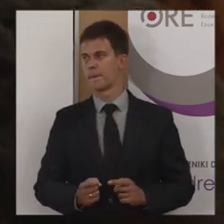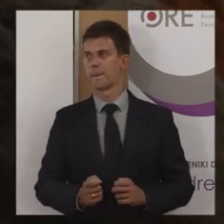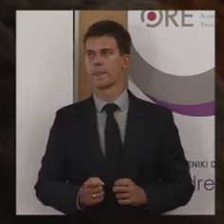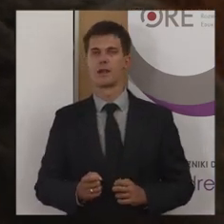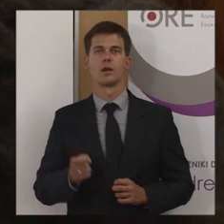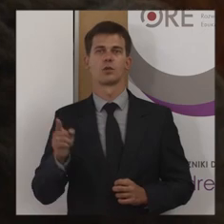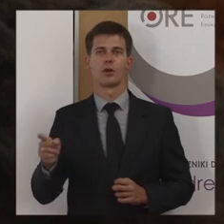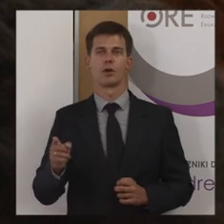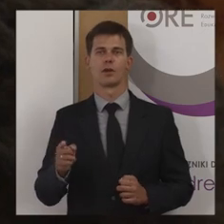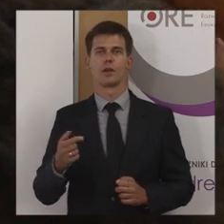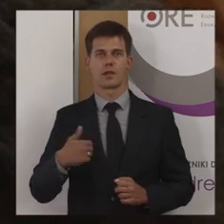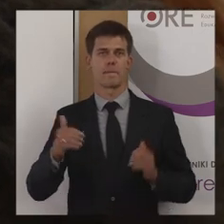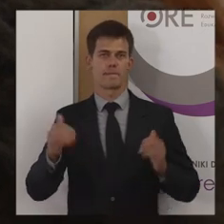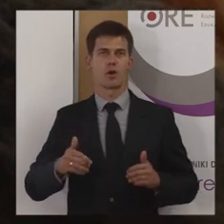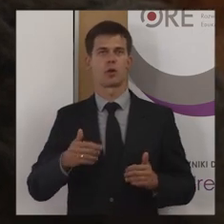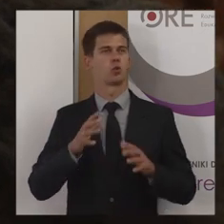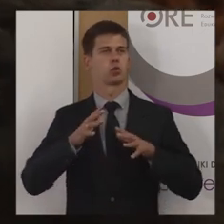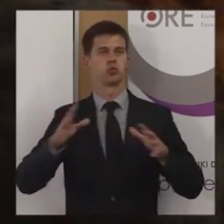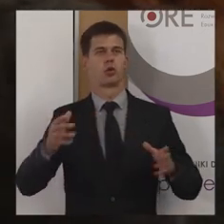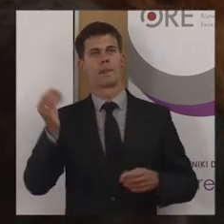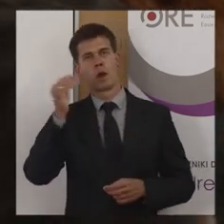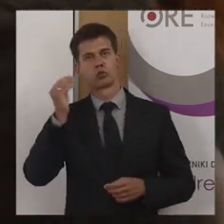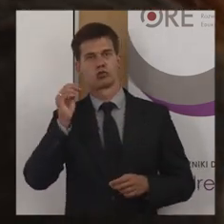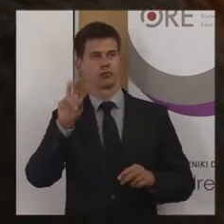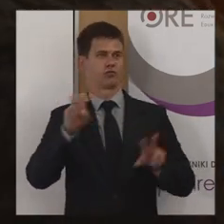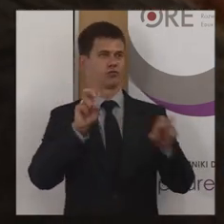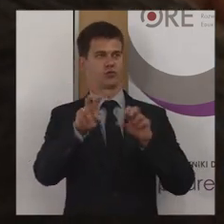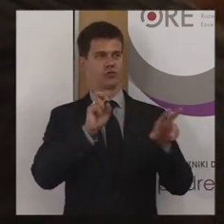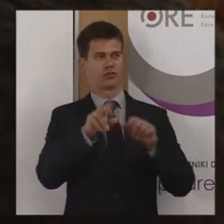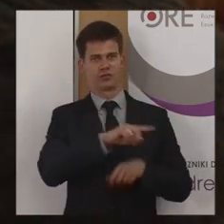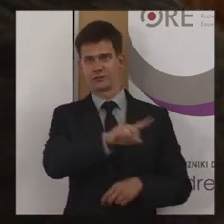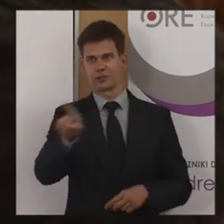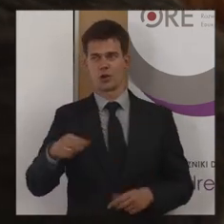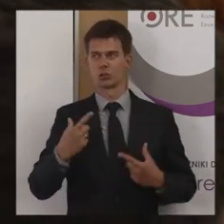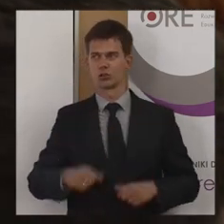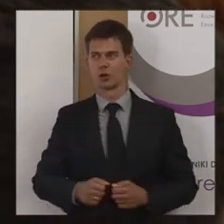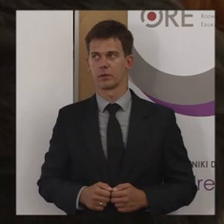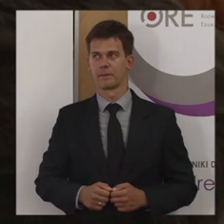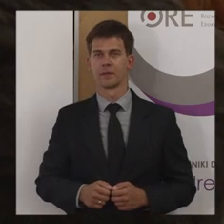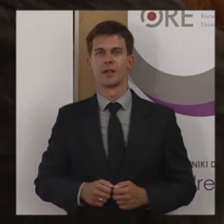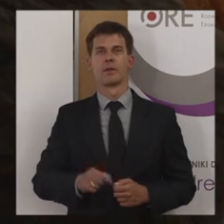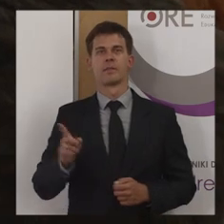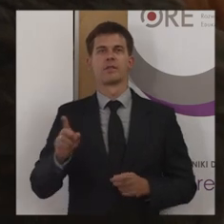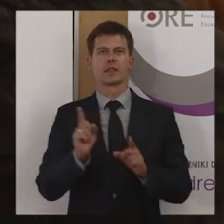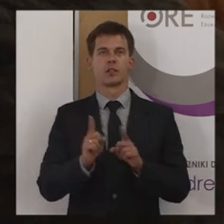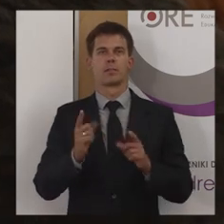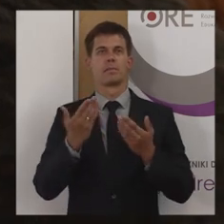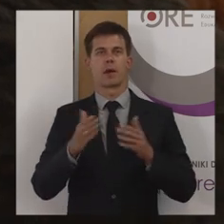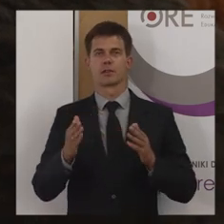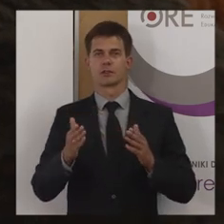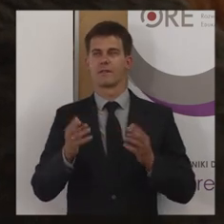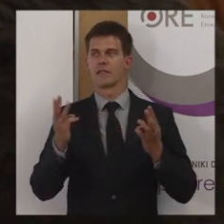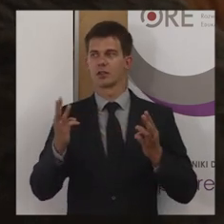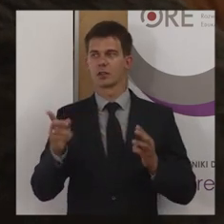na którym ja mogę się od Państwa bardzo, bardzo wiele nauczyć, zarówno w kwestiach